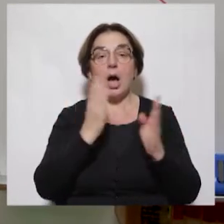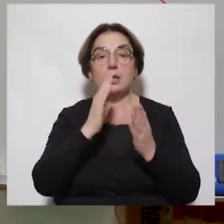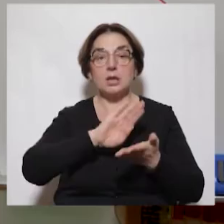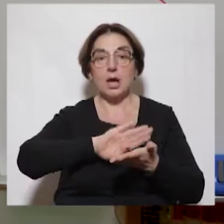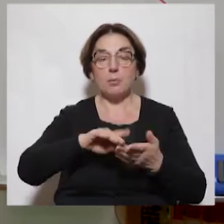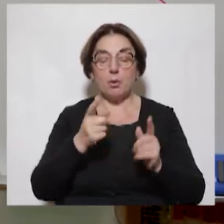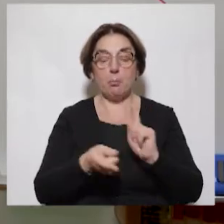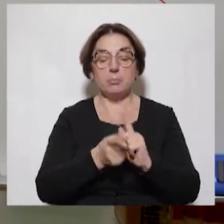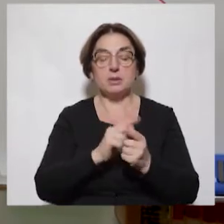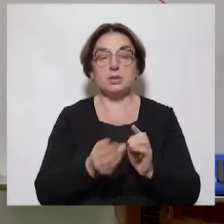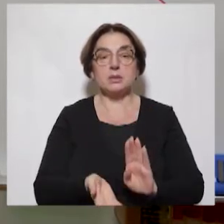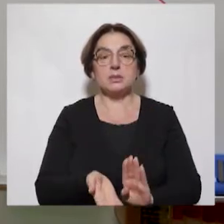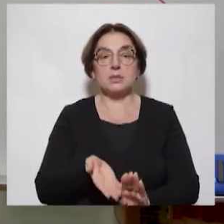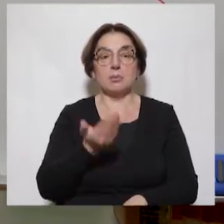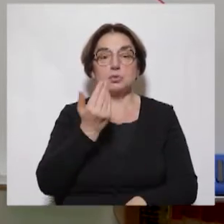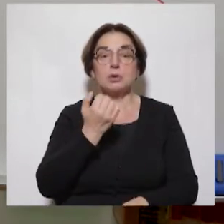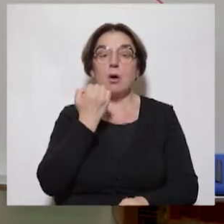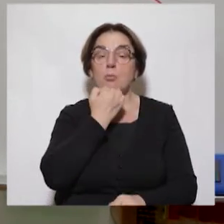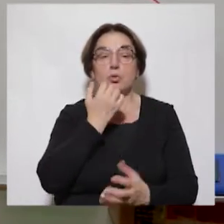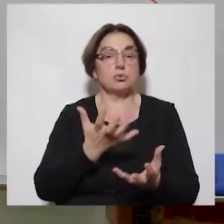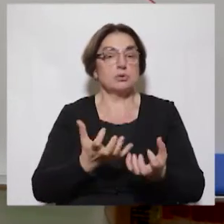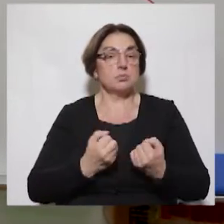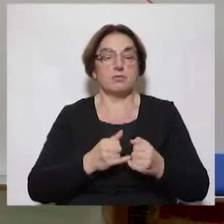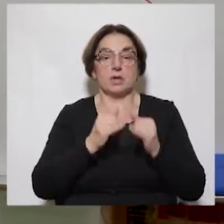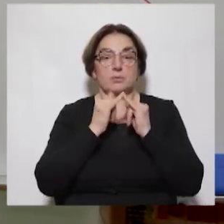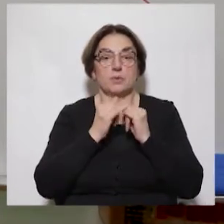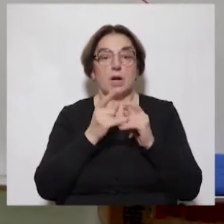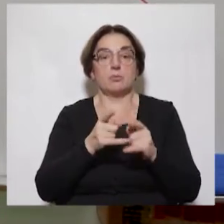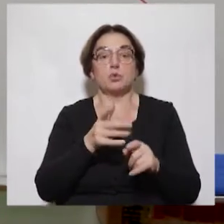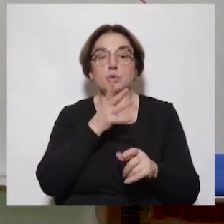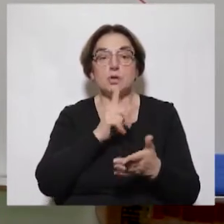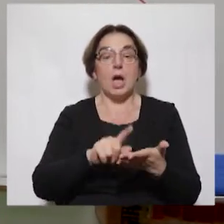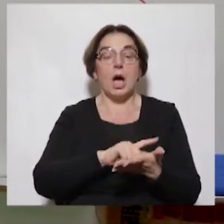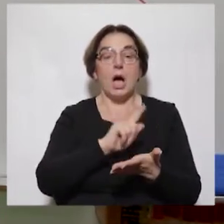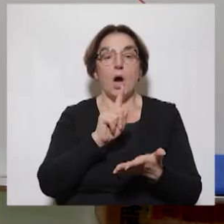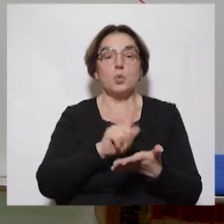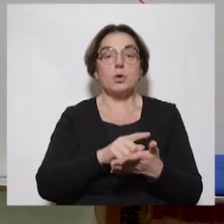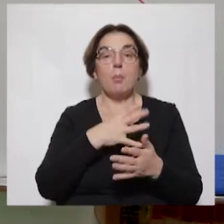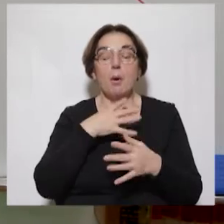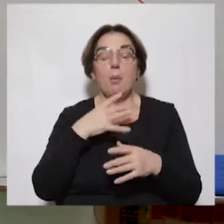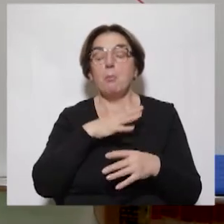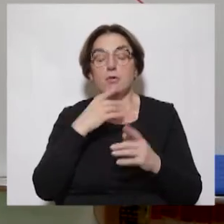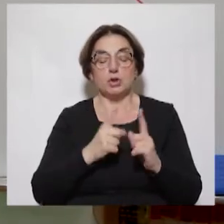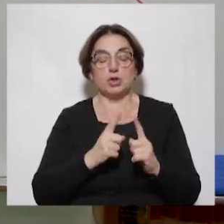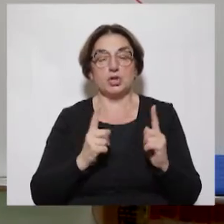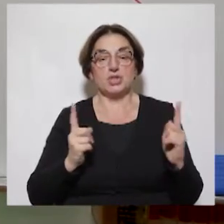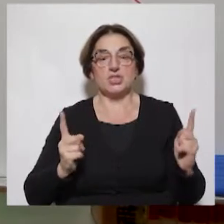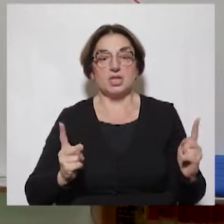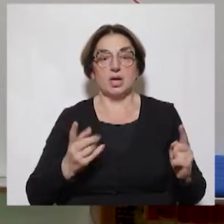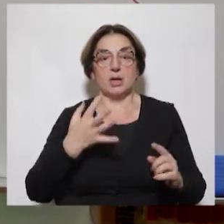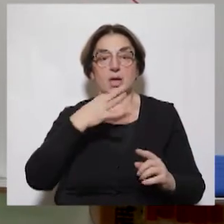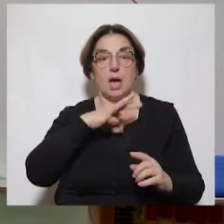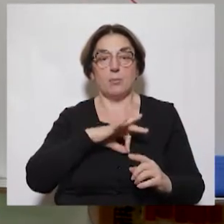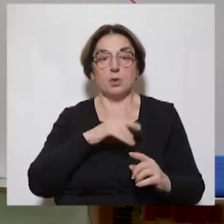შემთხვევაში აირი წამოვა ზევით და ჩვენ პროდუქტს ვეღარ მივიღებთ. ამ შემთხვევაში აუცილებელია, რა თქმა უნდა, როგორც აღვნიშნეთ, ბევრად გრძელი მაცივრის